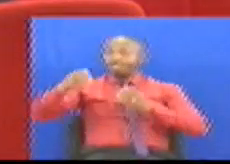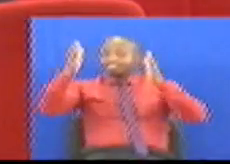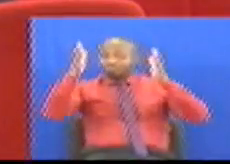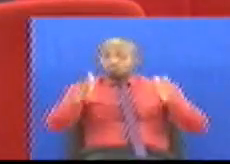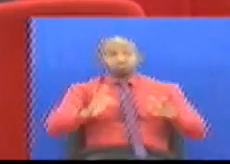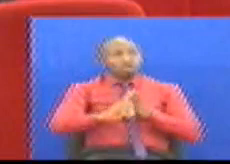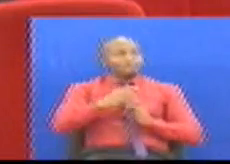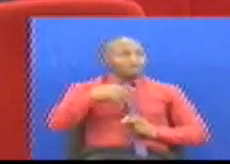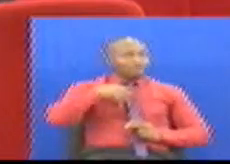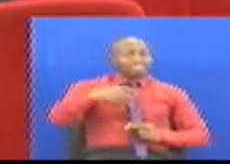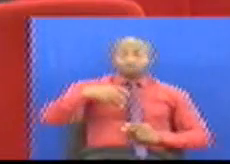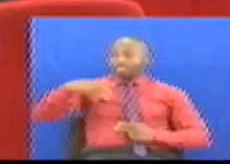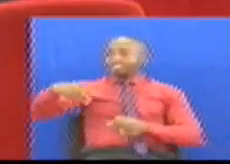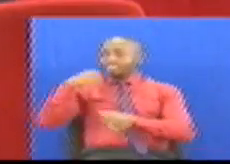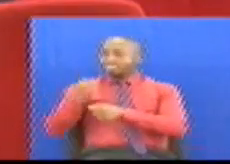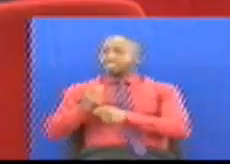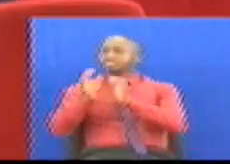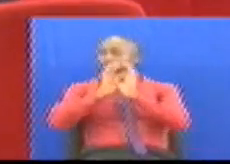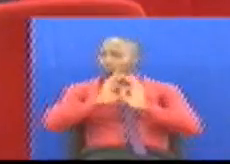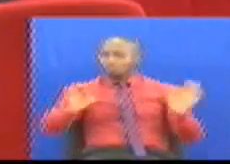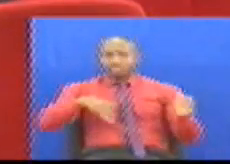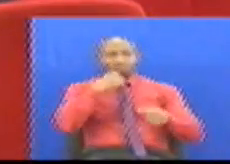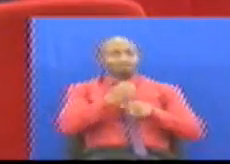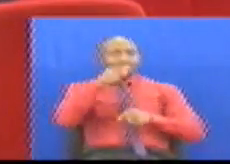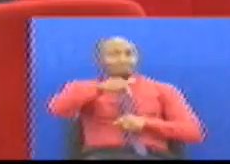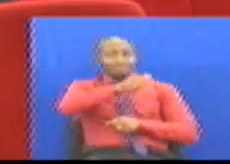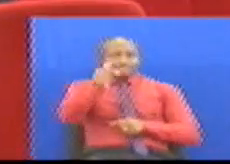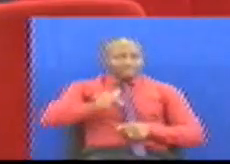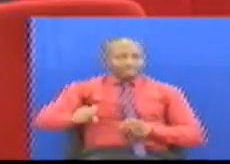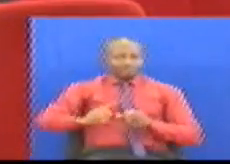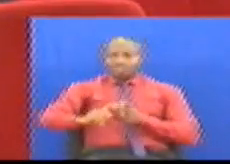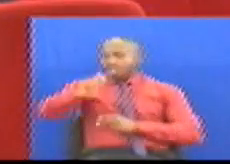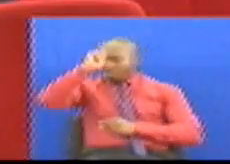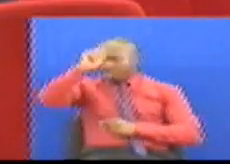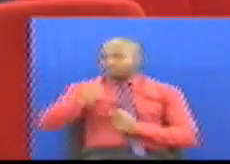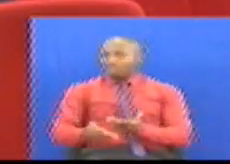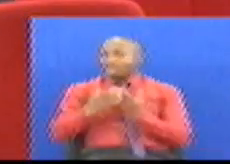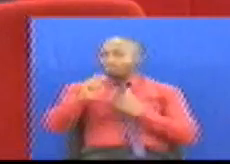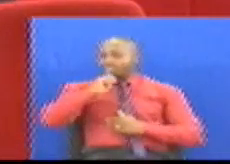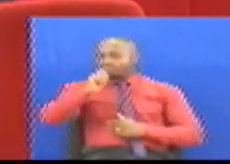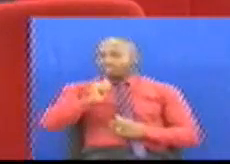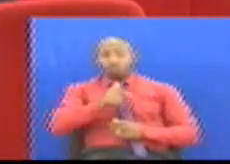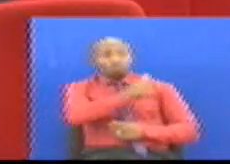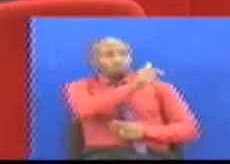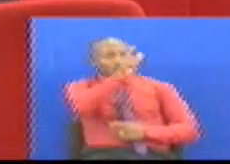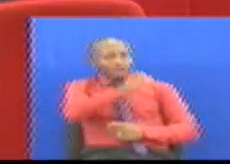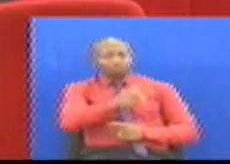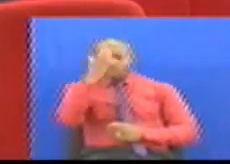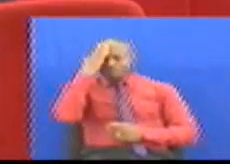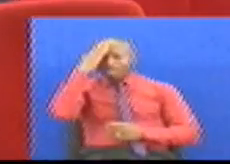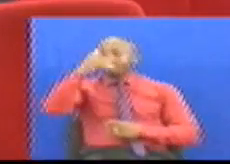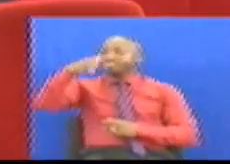kazi nzuri ambayo wamewafanyia Watanzania. Mheshimiwa Naibu Spika, Watanzania wanafahamu serikali yetu imefanya mambo